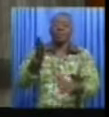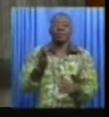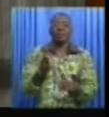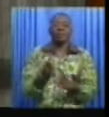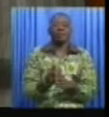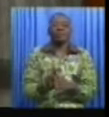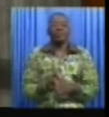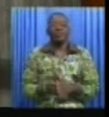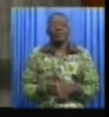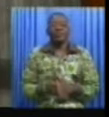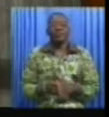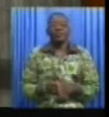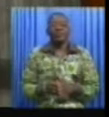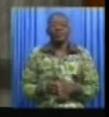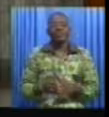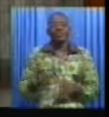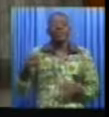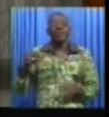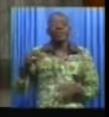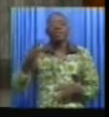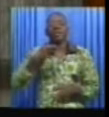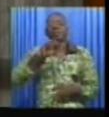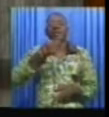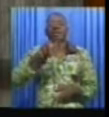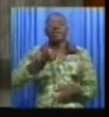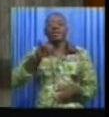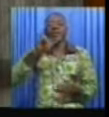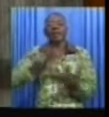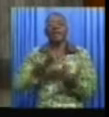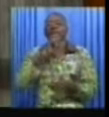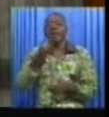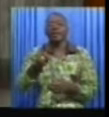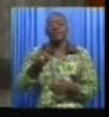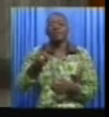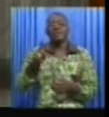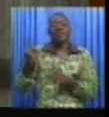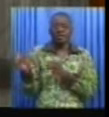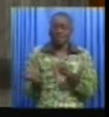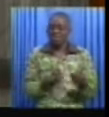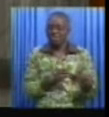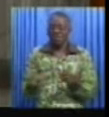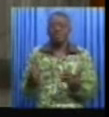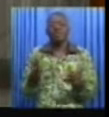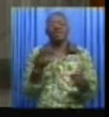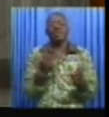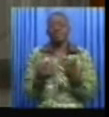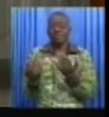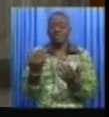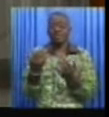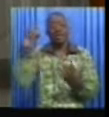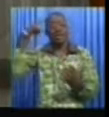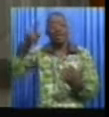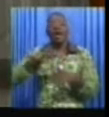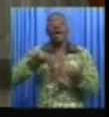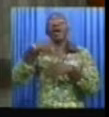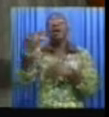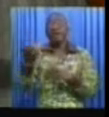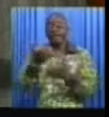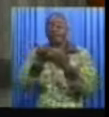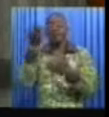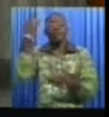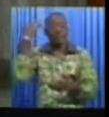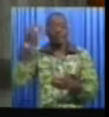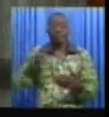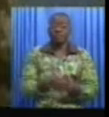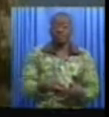irons. Madiba est celui qui m'a permis de bouger mes mains. Avant, elles étaient attachées, mais maintenant, elles sont